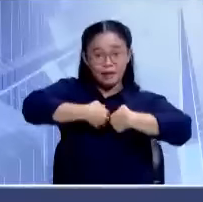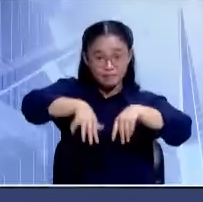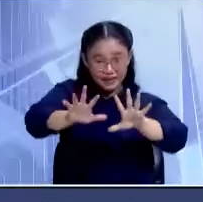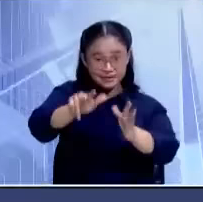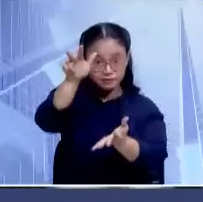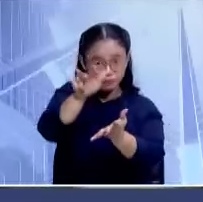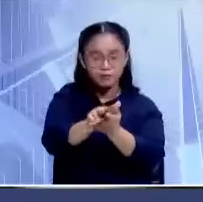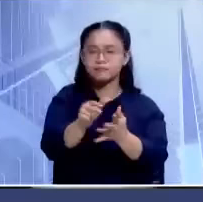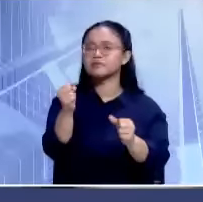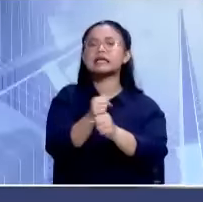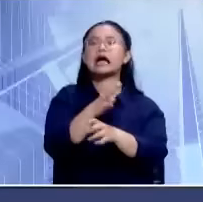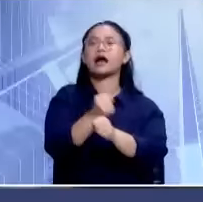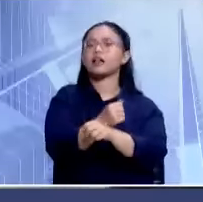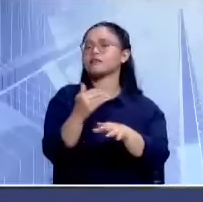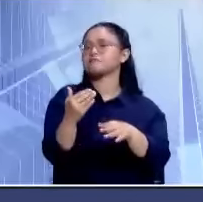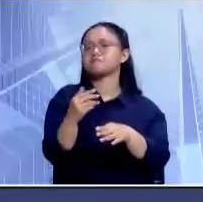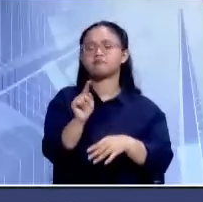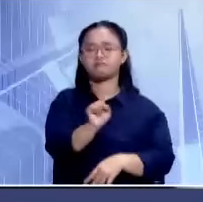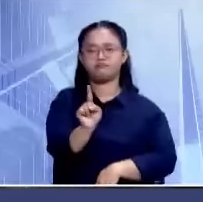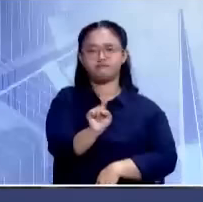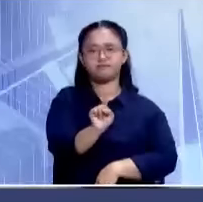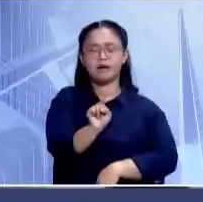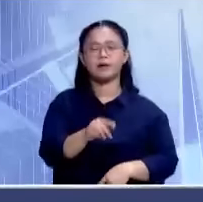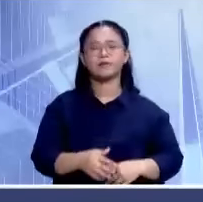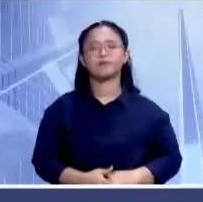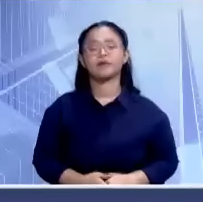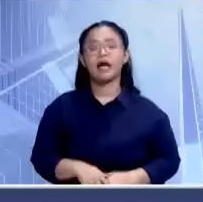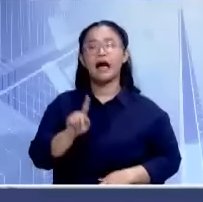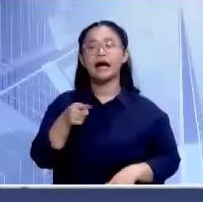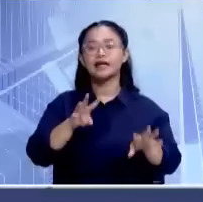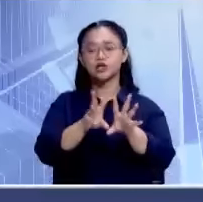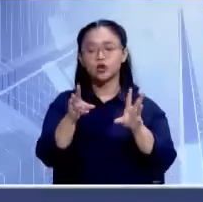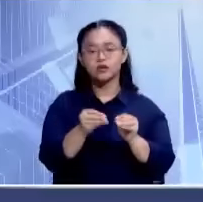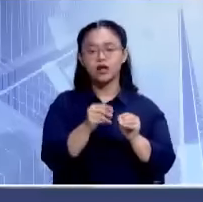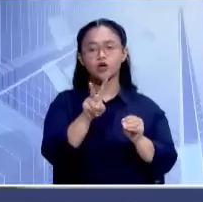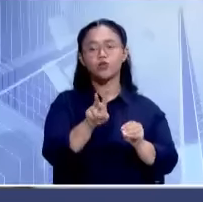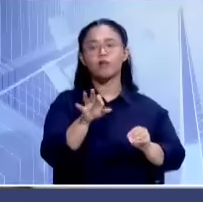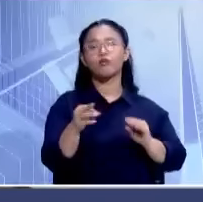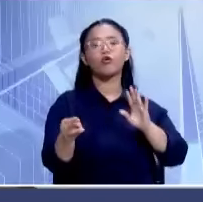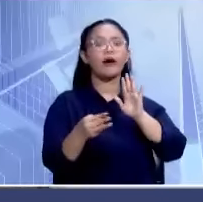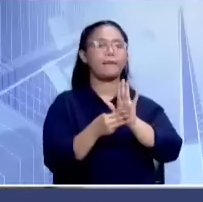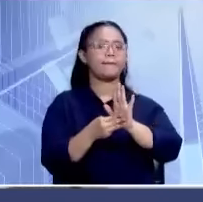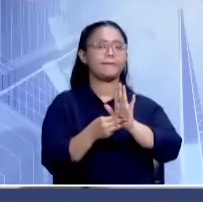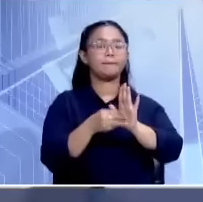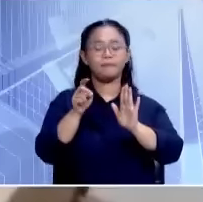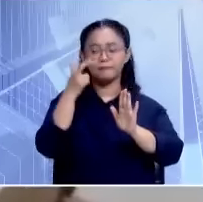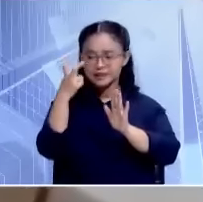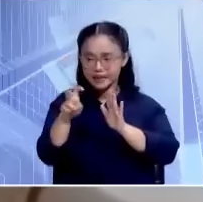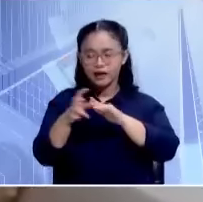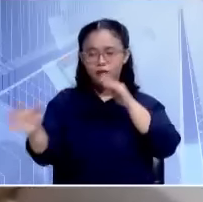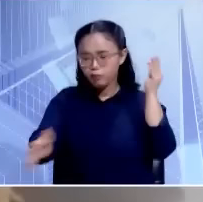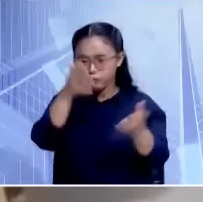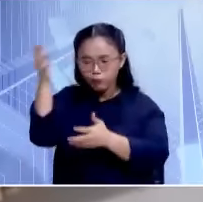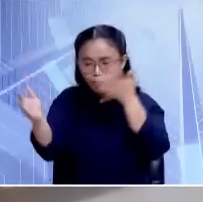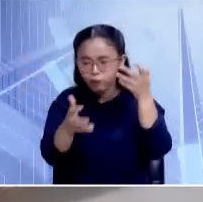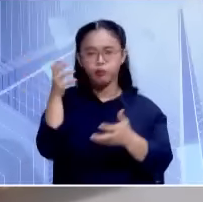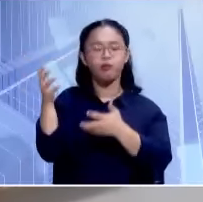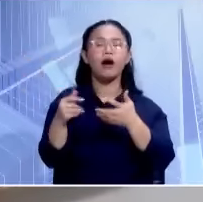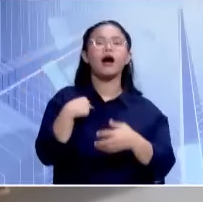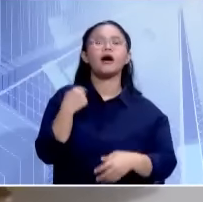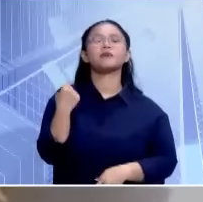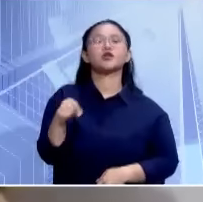dibatalkan oleh Mahkamah Agung. Total 20 miliar rupiah disita Kejagung saat menggeledah rumah hingga apartemen milik tiga